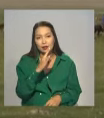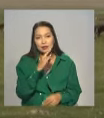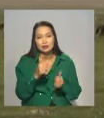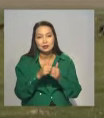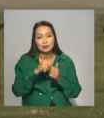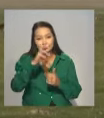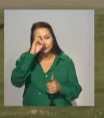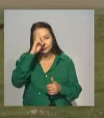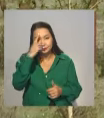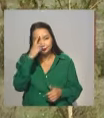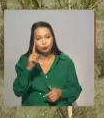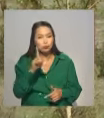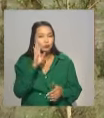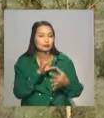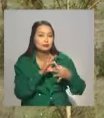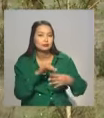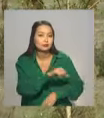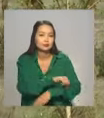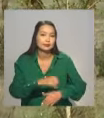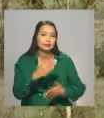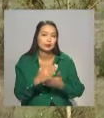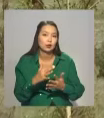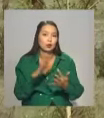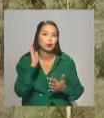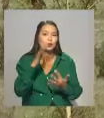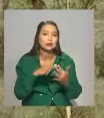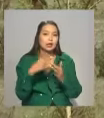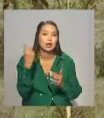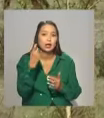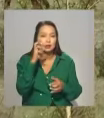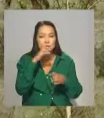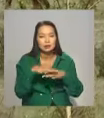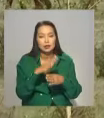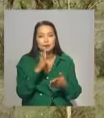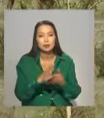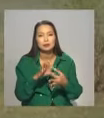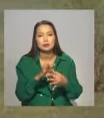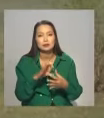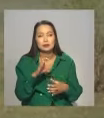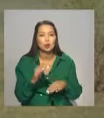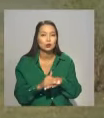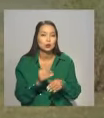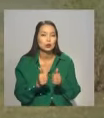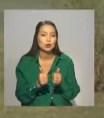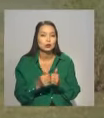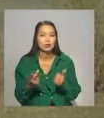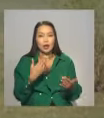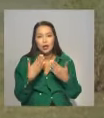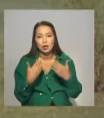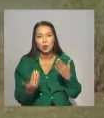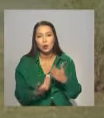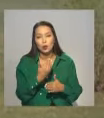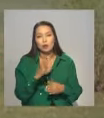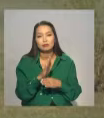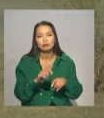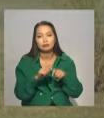государств, отмечает специалист. Поэтому будущее сельского хозяйства страны напрямую связано с добрососедскими отношениями. Новому